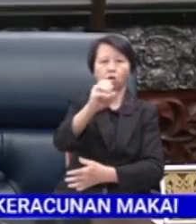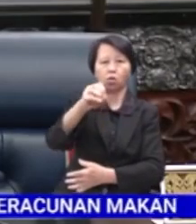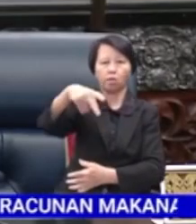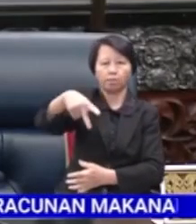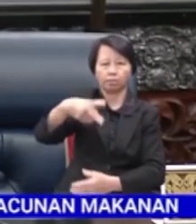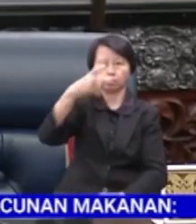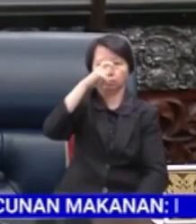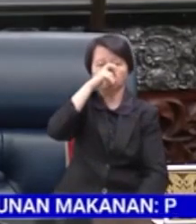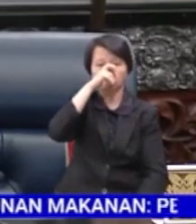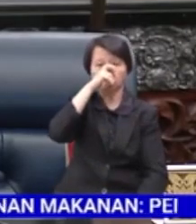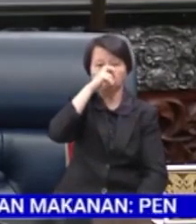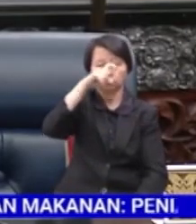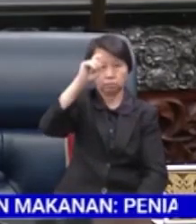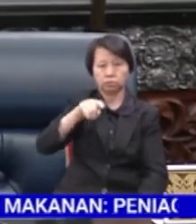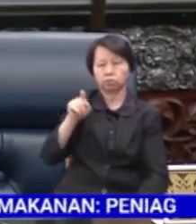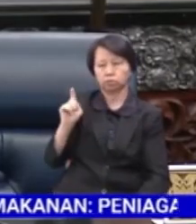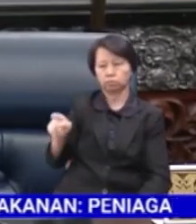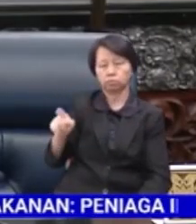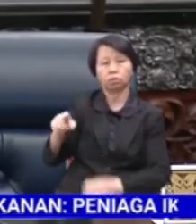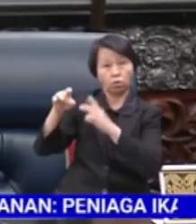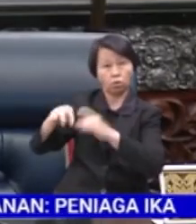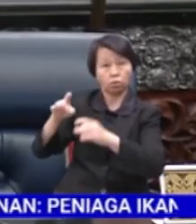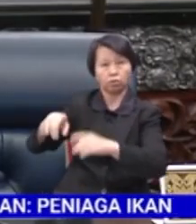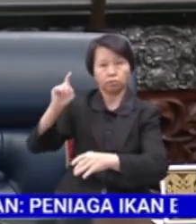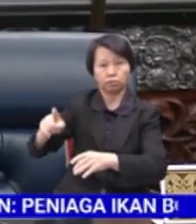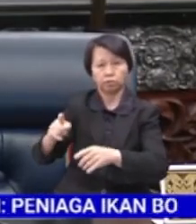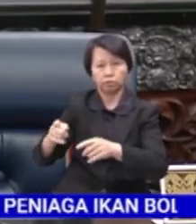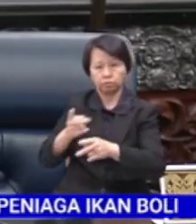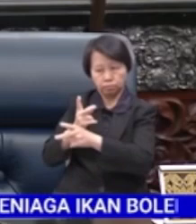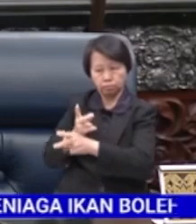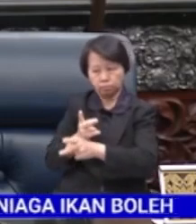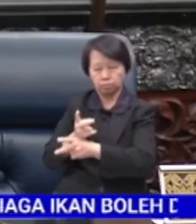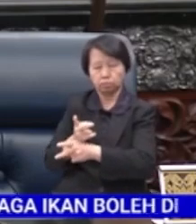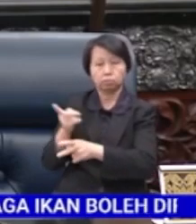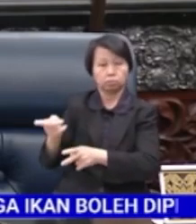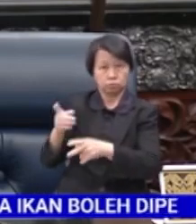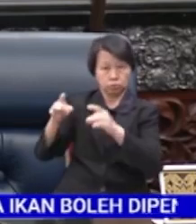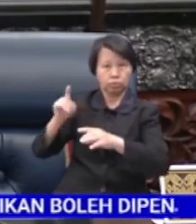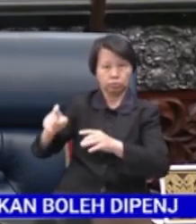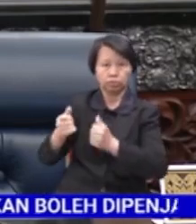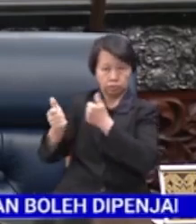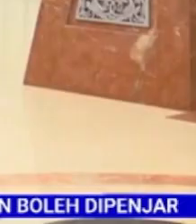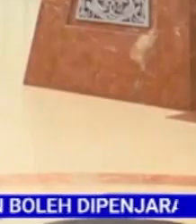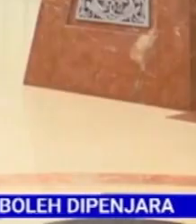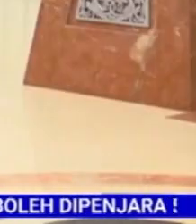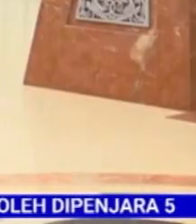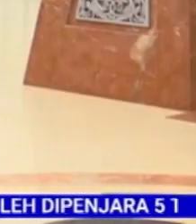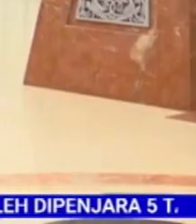ketat yang perlu mereka awasi dan perlu mereka turuti.